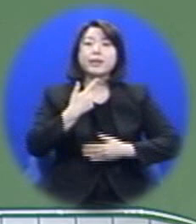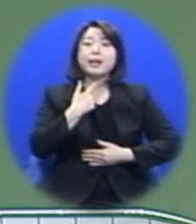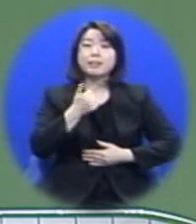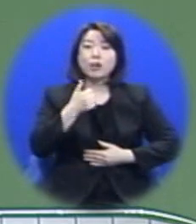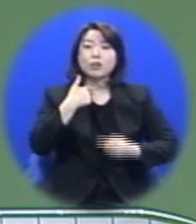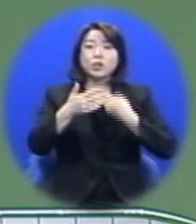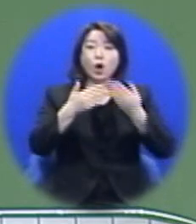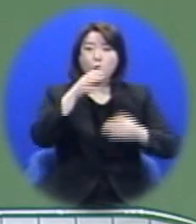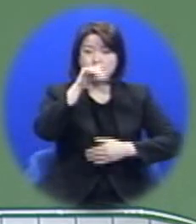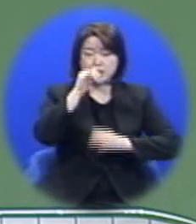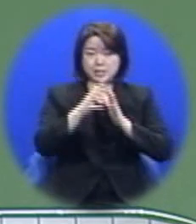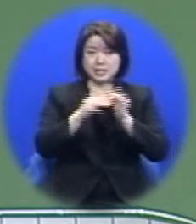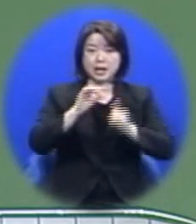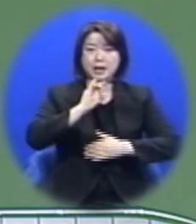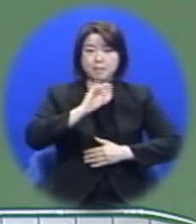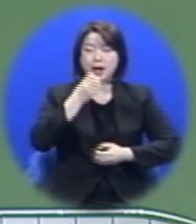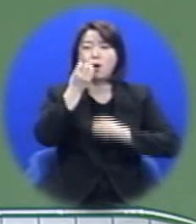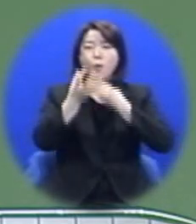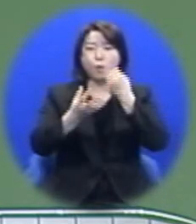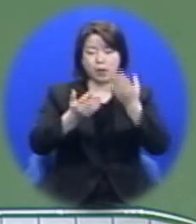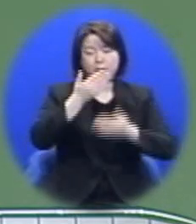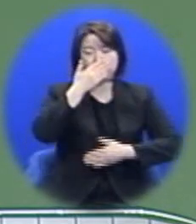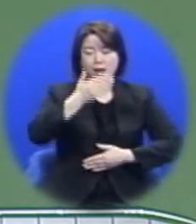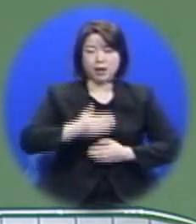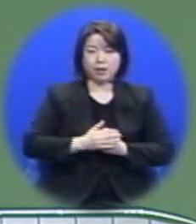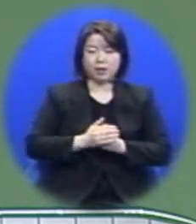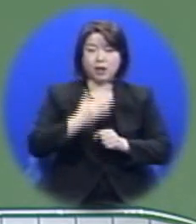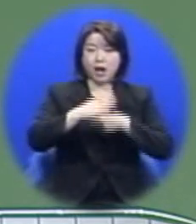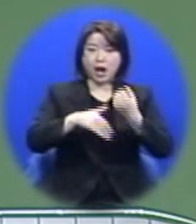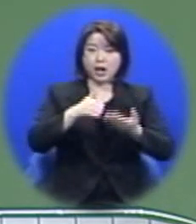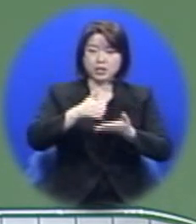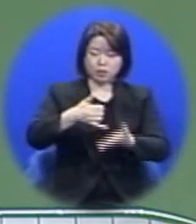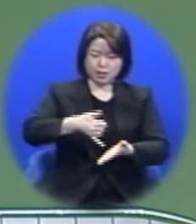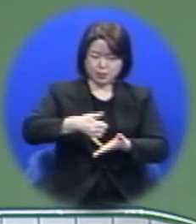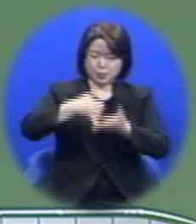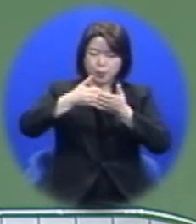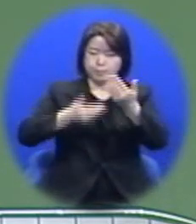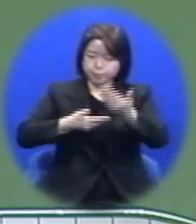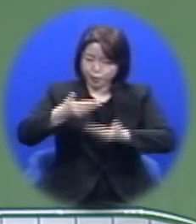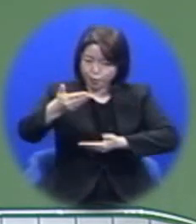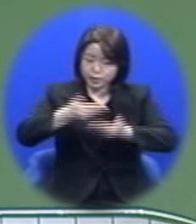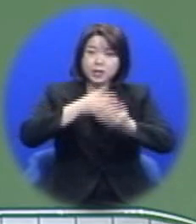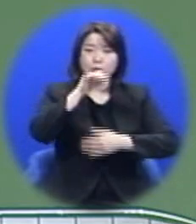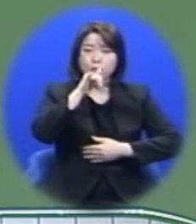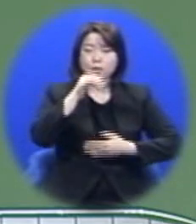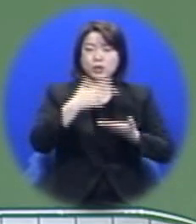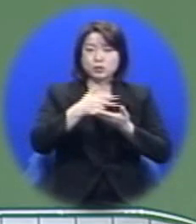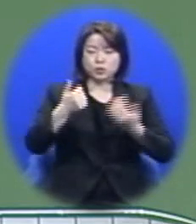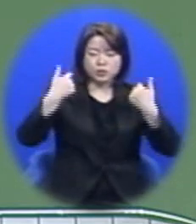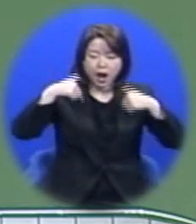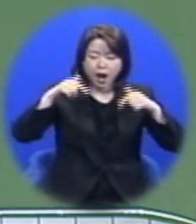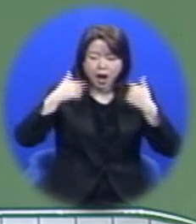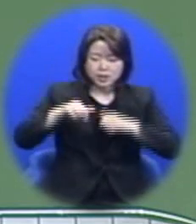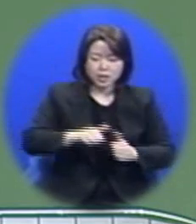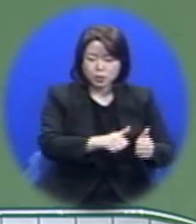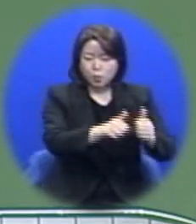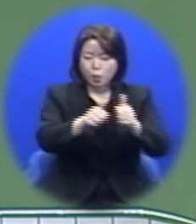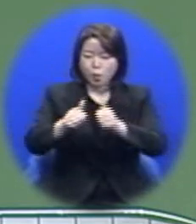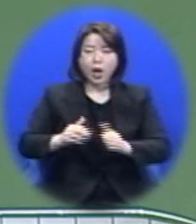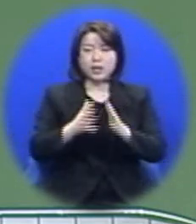있는 사람만 할수 있는 고백입니다. 하나님과 인격적인 교제가 있고 주님과 늘 동행하는